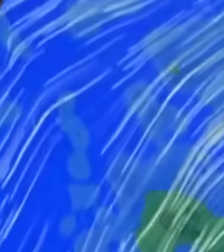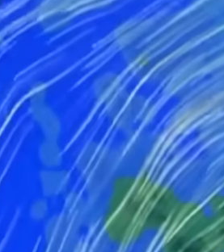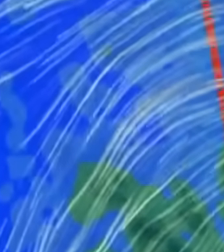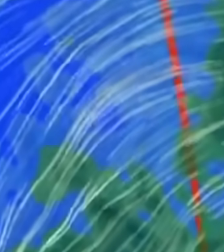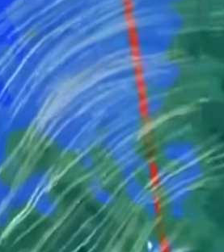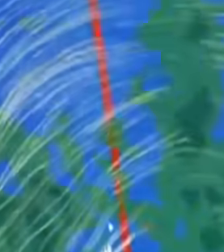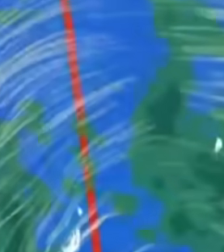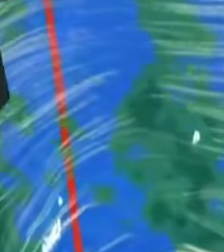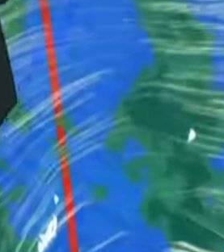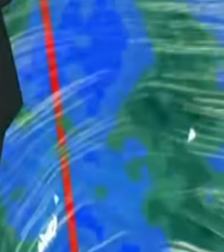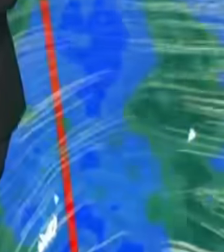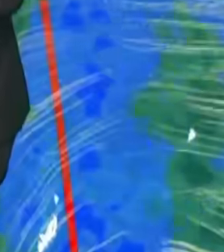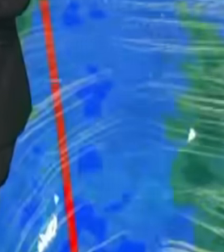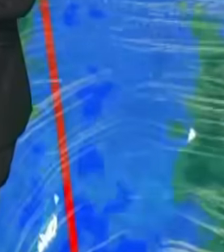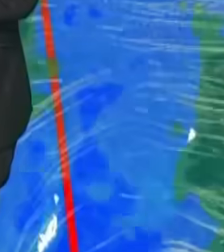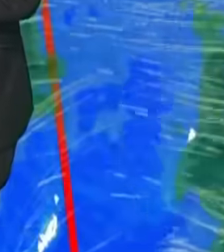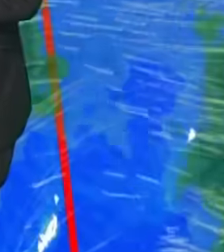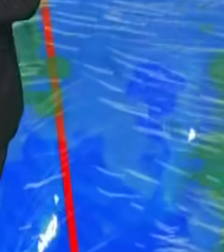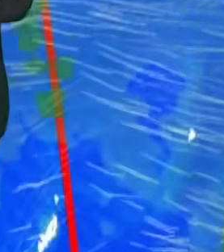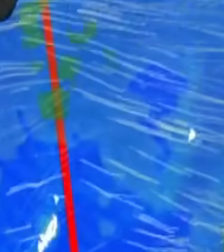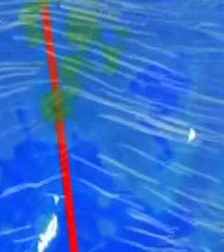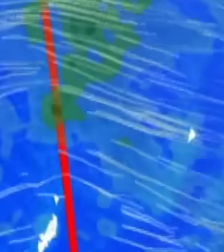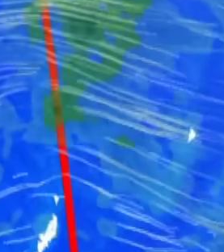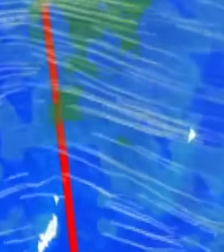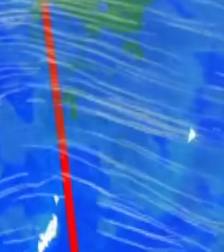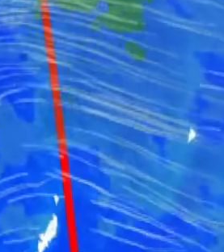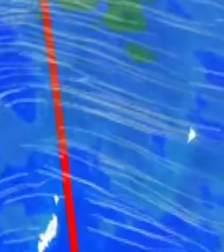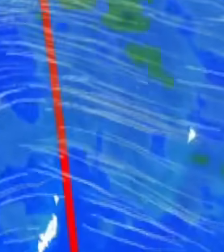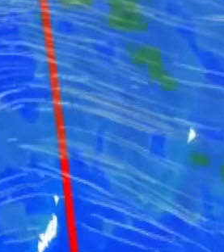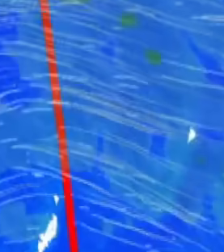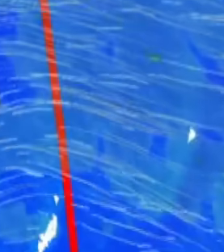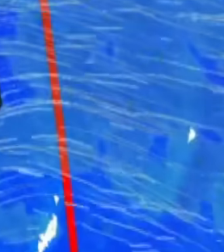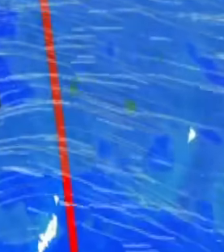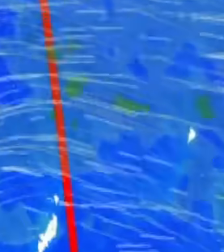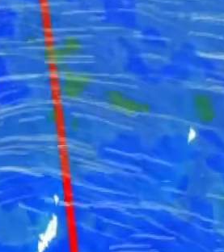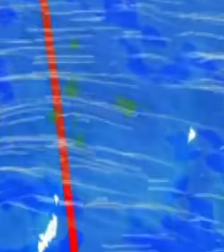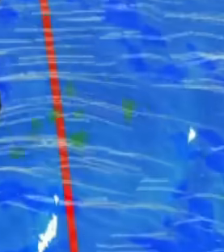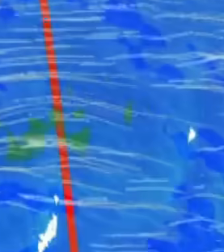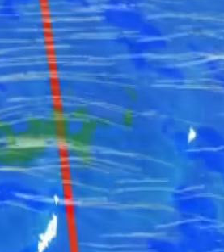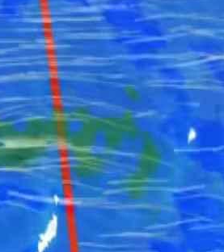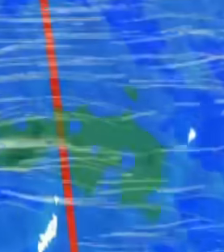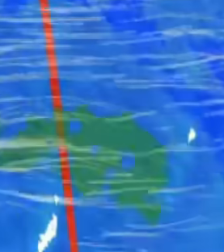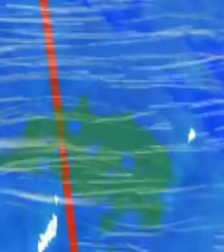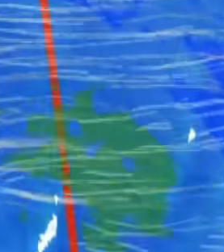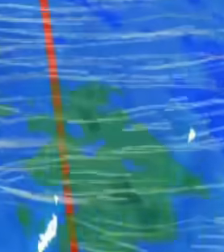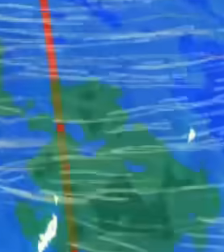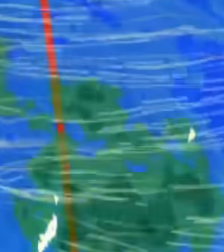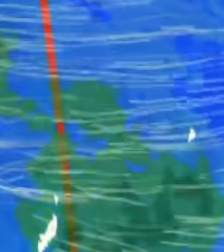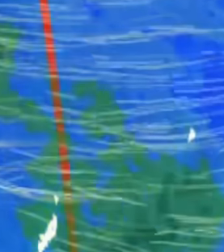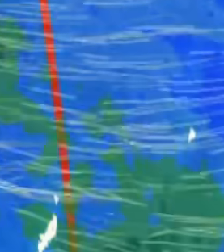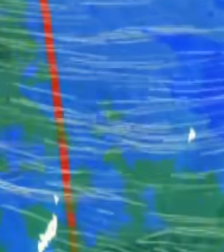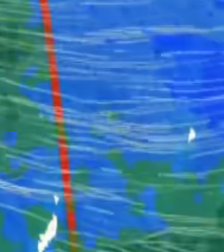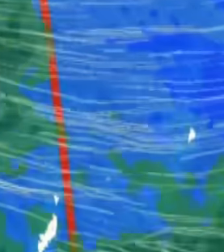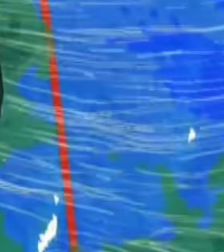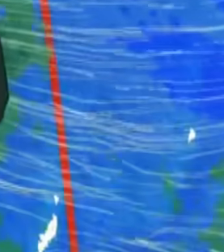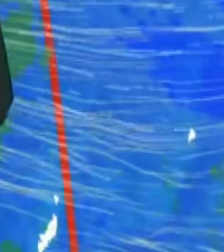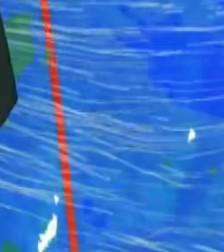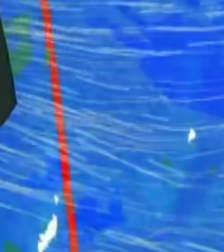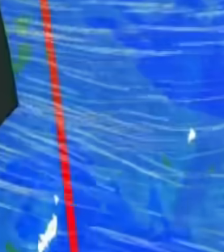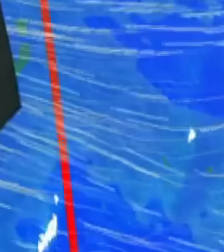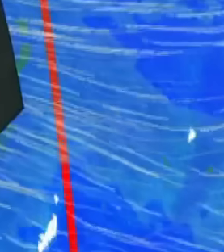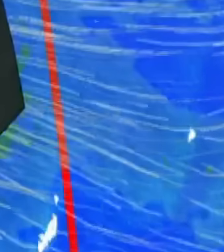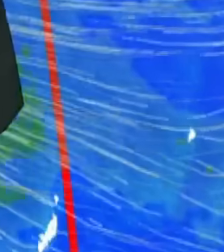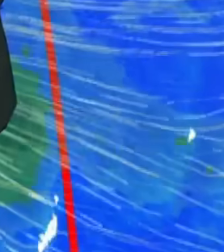at sa Biyernes ay nasa Cagayan Valley nakatutok ang kaulapan ng shear line na banggaan po ng tuyo at malamig na amihan at mainit na